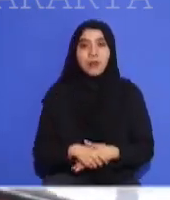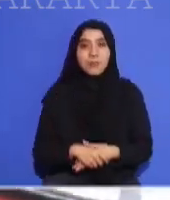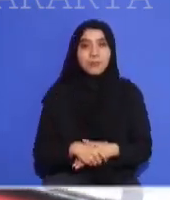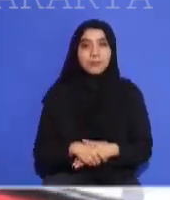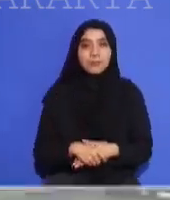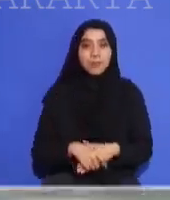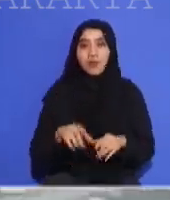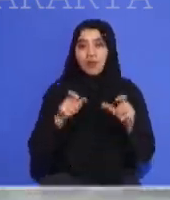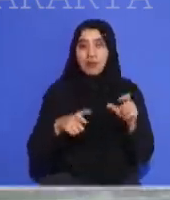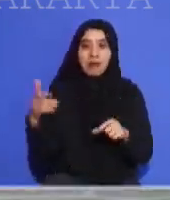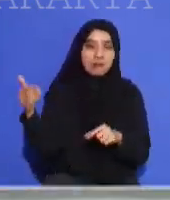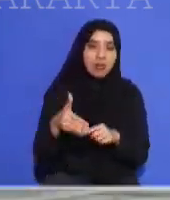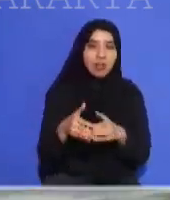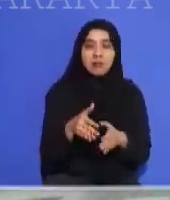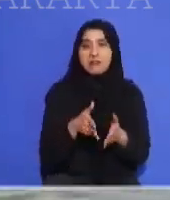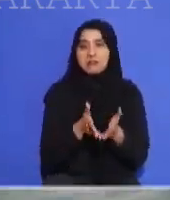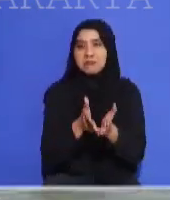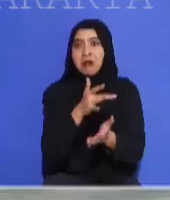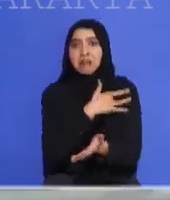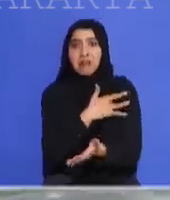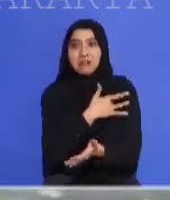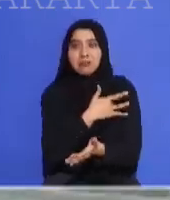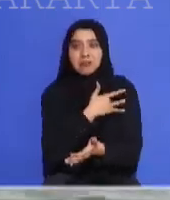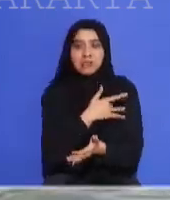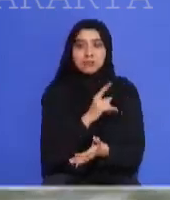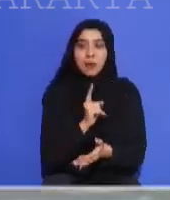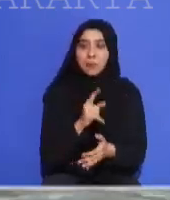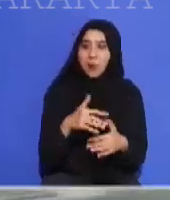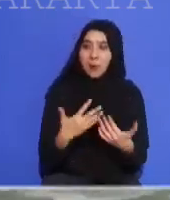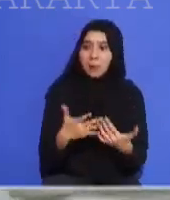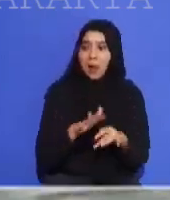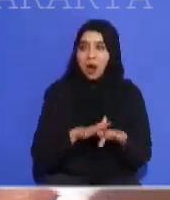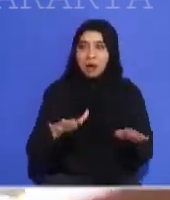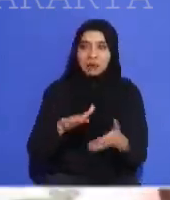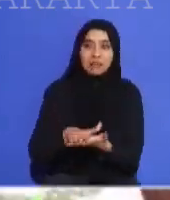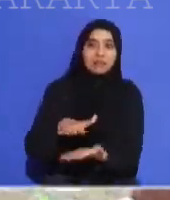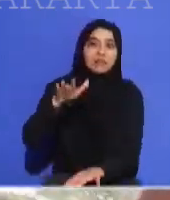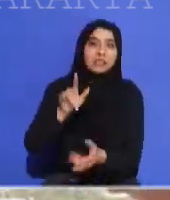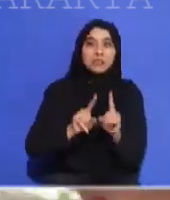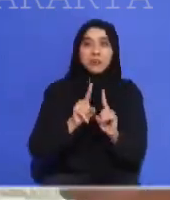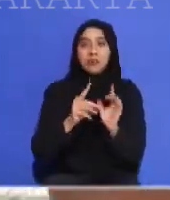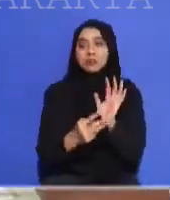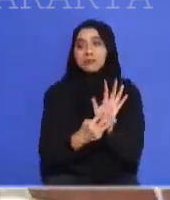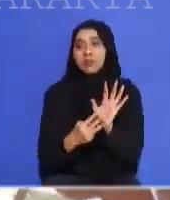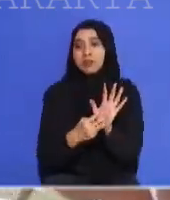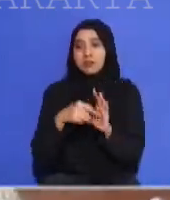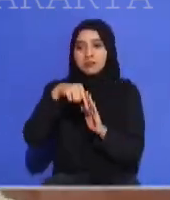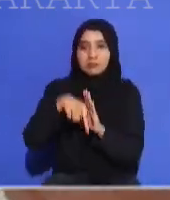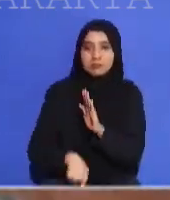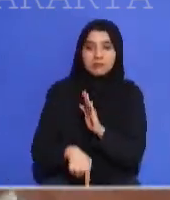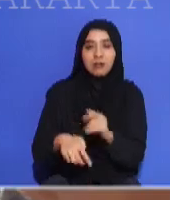ngatos-atos jalaran ing saperangan titik toyanipun ngancik 11 meter lebetipun. Saya tinggal di